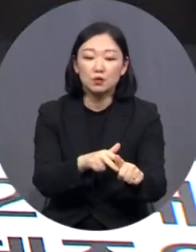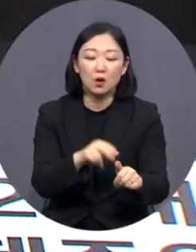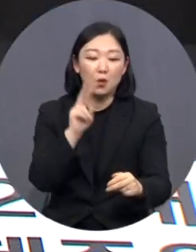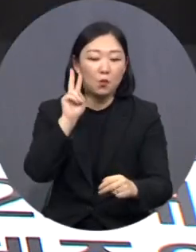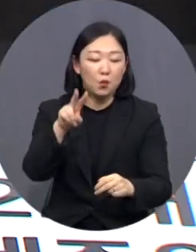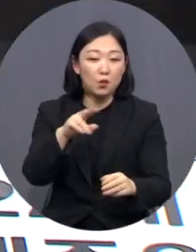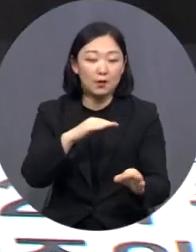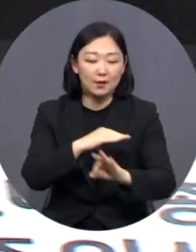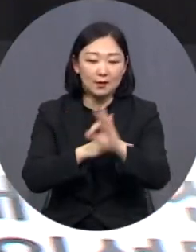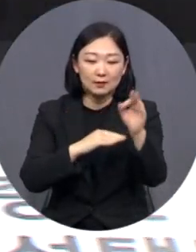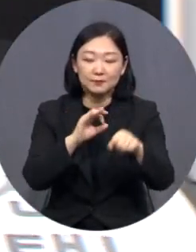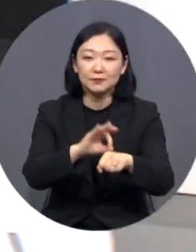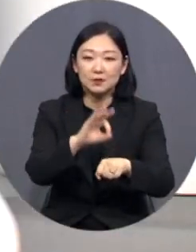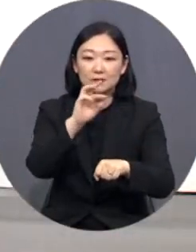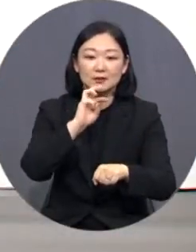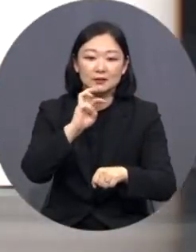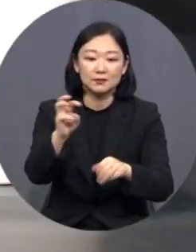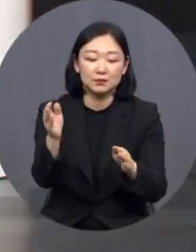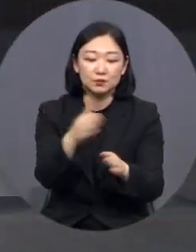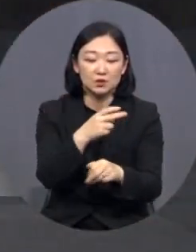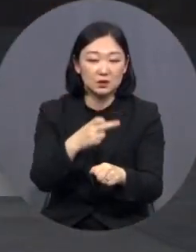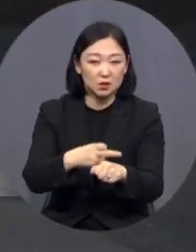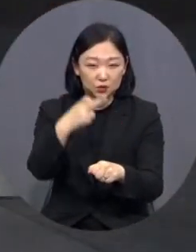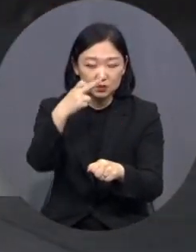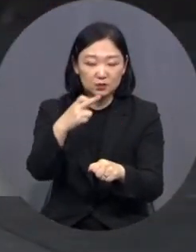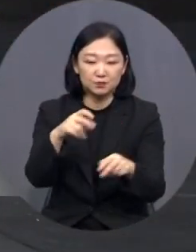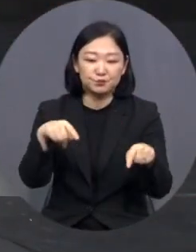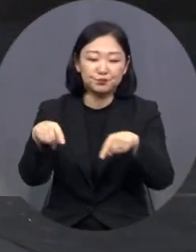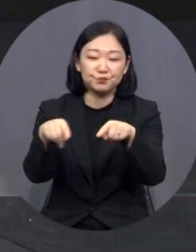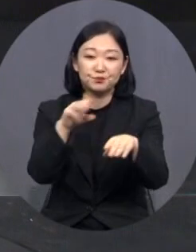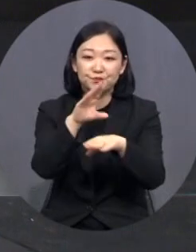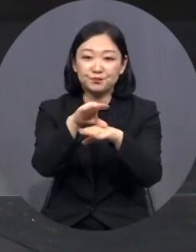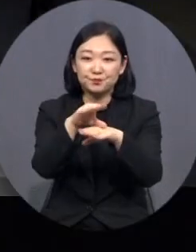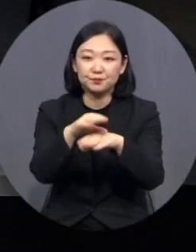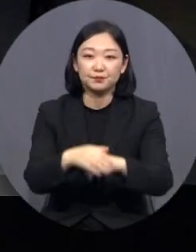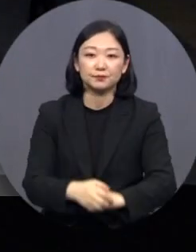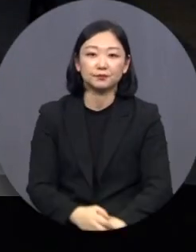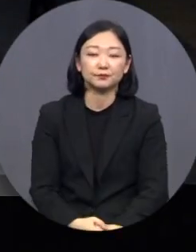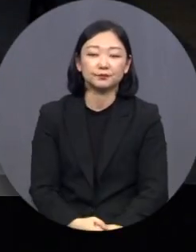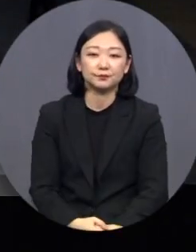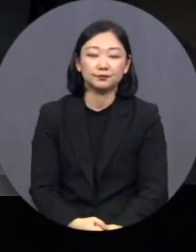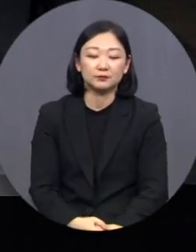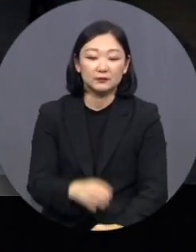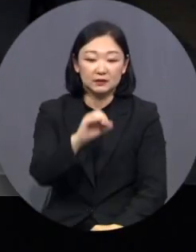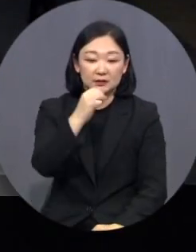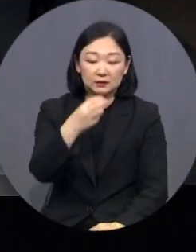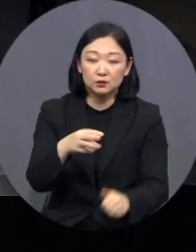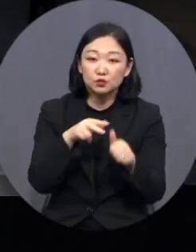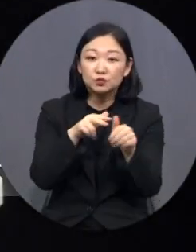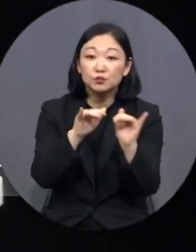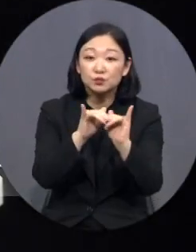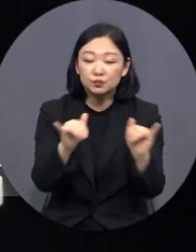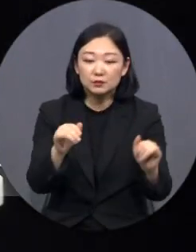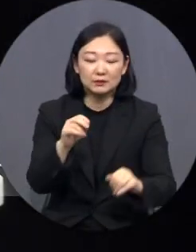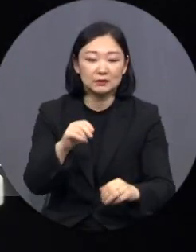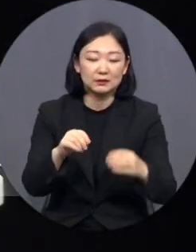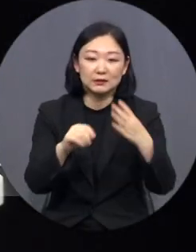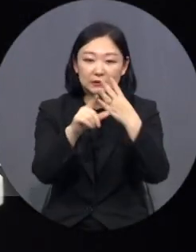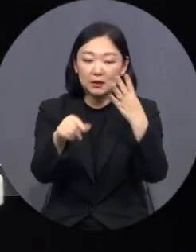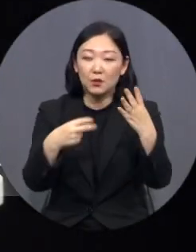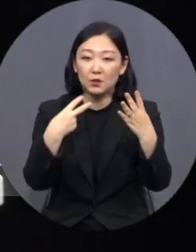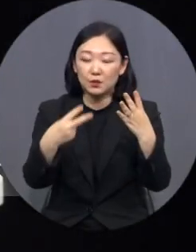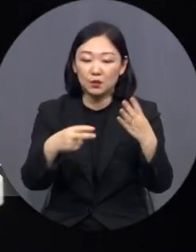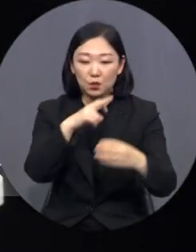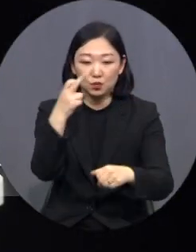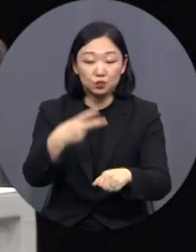모레 오전 10시 30분부터 12시까지 녹화 방송합니다. 제주시을 후보자 토론회는 다음 달 2일